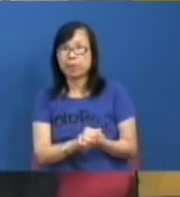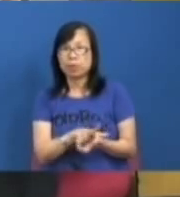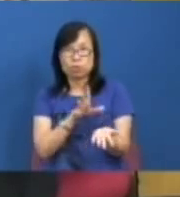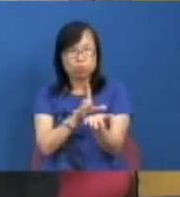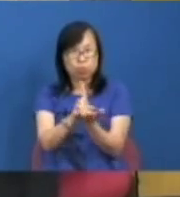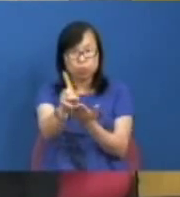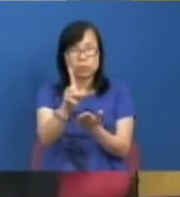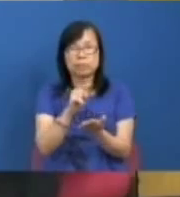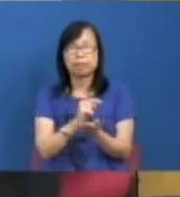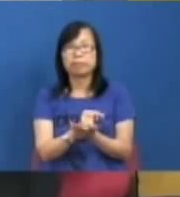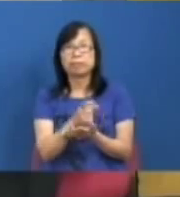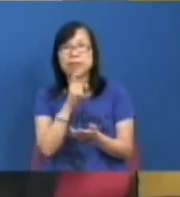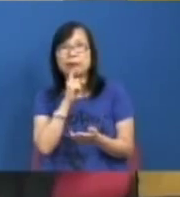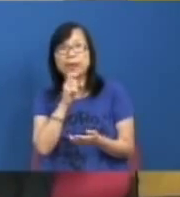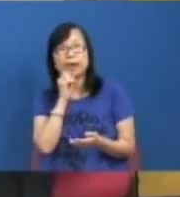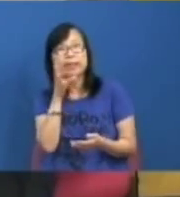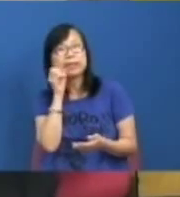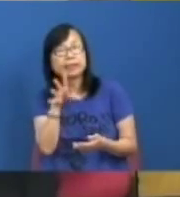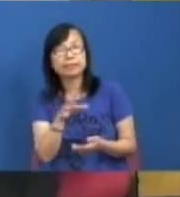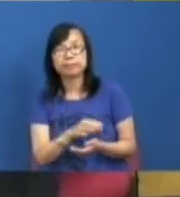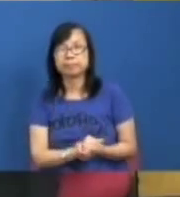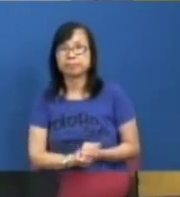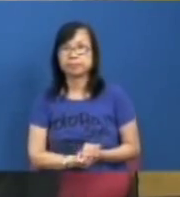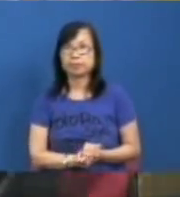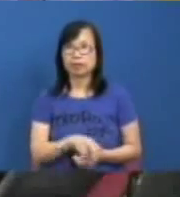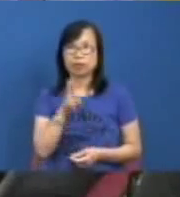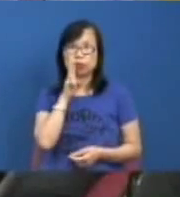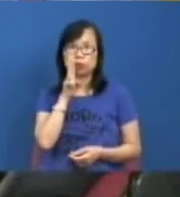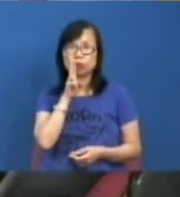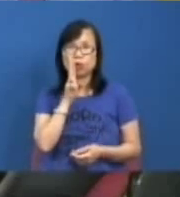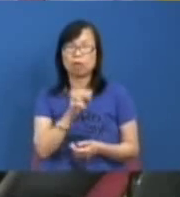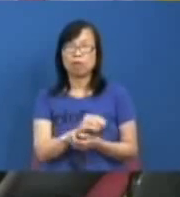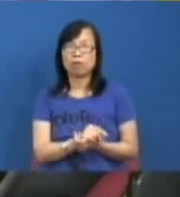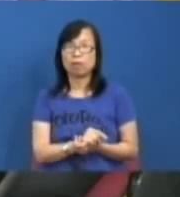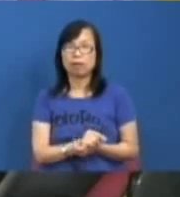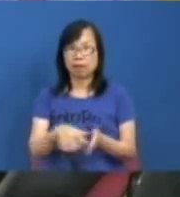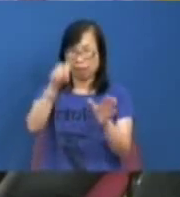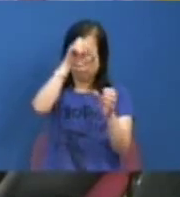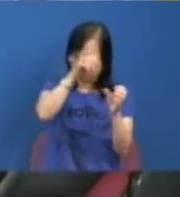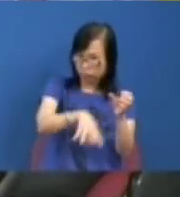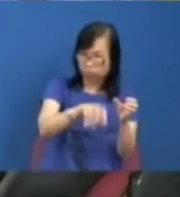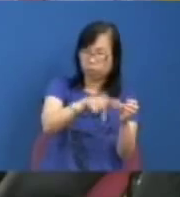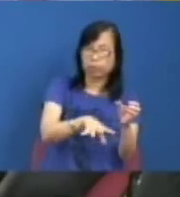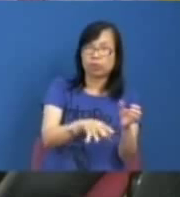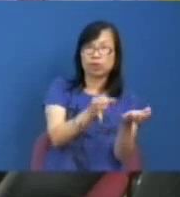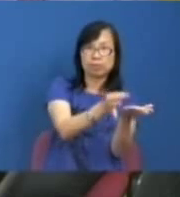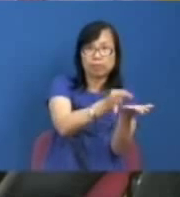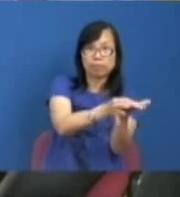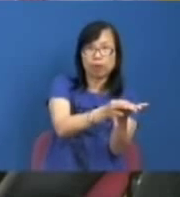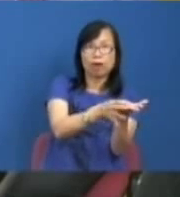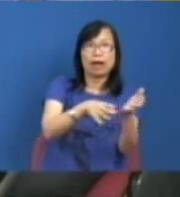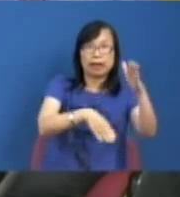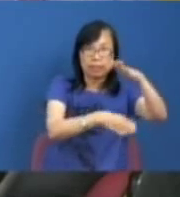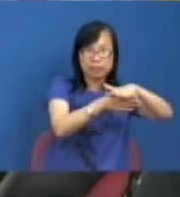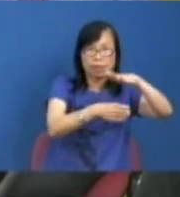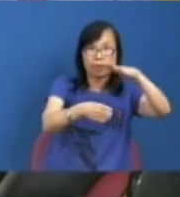業喺呢個範疇咧，有啲咩建議咧？ 如果嗰個漏水個地方，我哋可以由室內